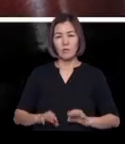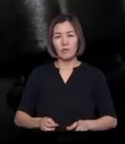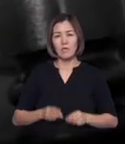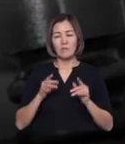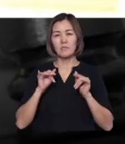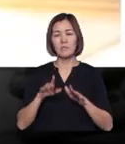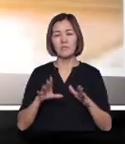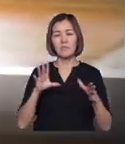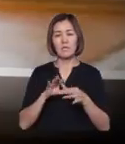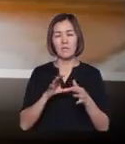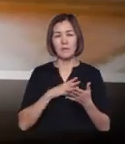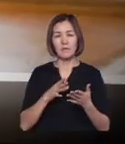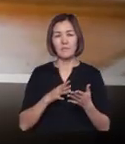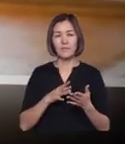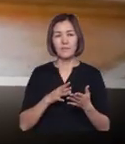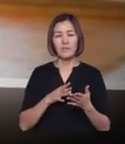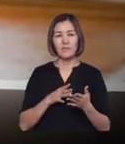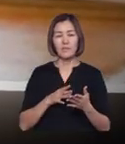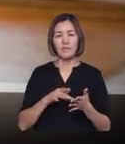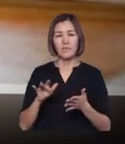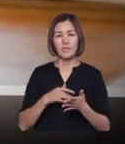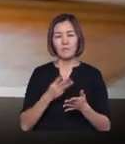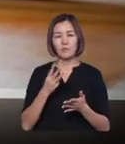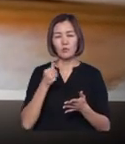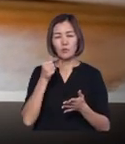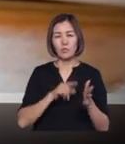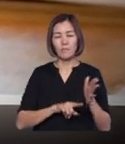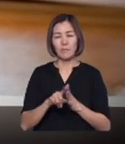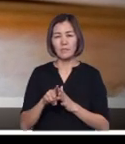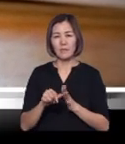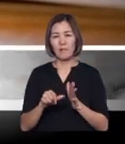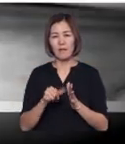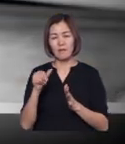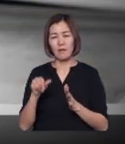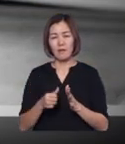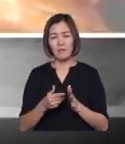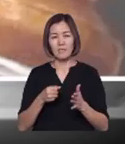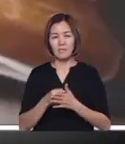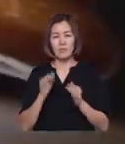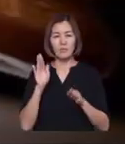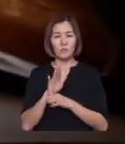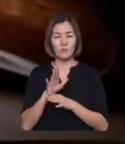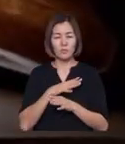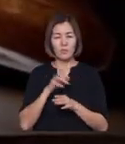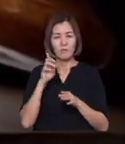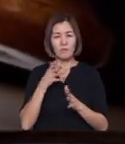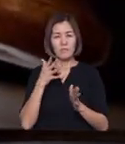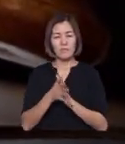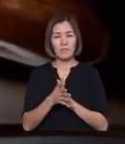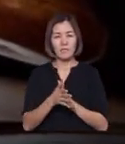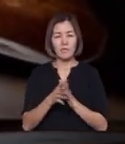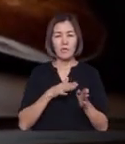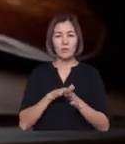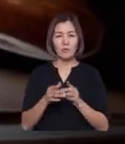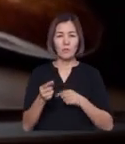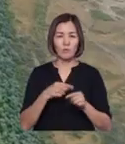тіркеді. Асқаров аудандық сотының үкімімен есепші 3 жыл 6 айға бас бостандығын шектеуге үкім шығарылды. Ал мемлекетке келтірілген залал